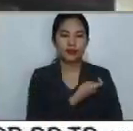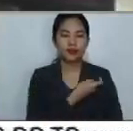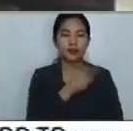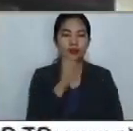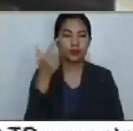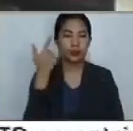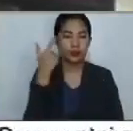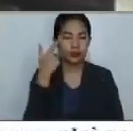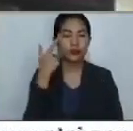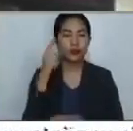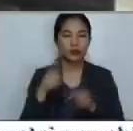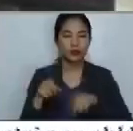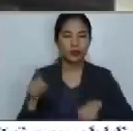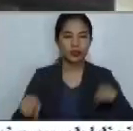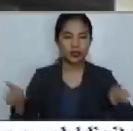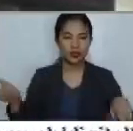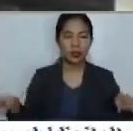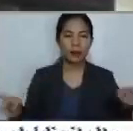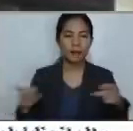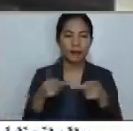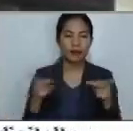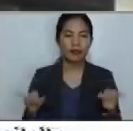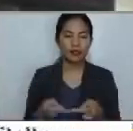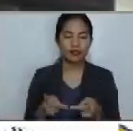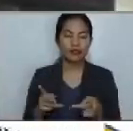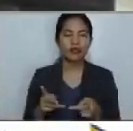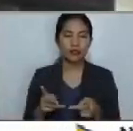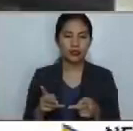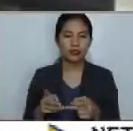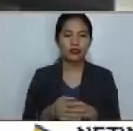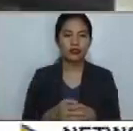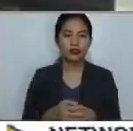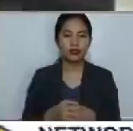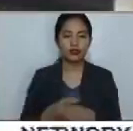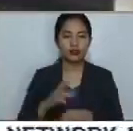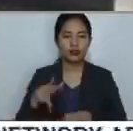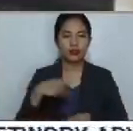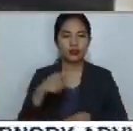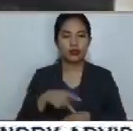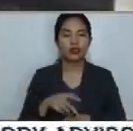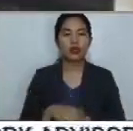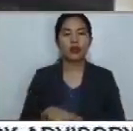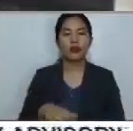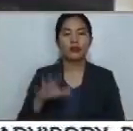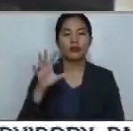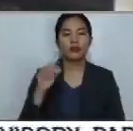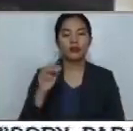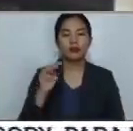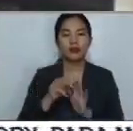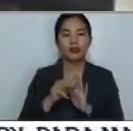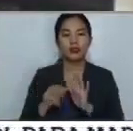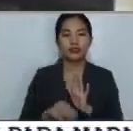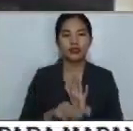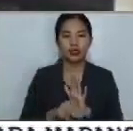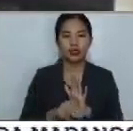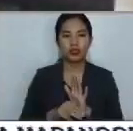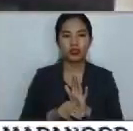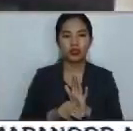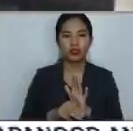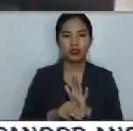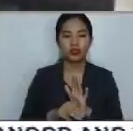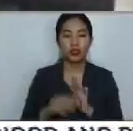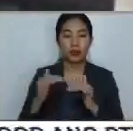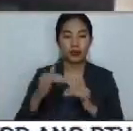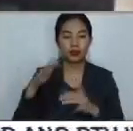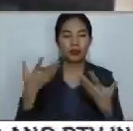sa usapin lang ng inventory management at hindi sa overpricing ang nakitang problema ng Commission on Audit o COA hinggil sa